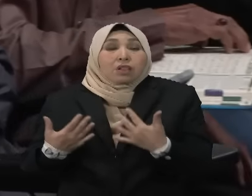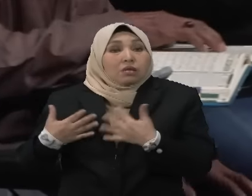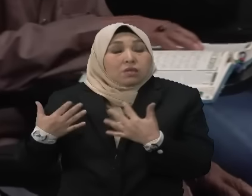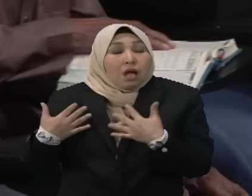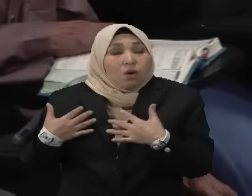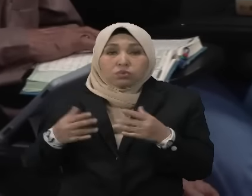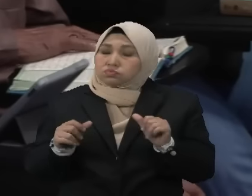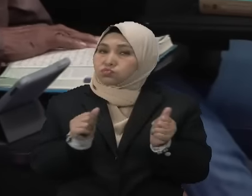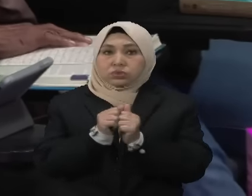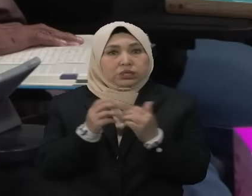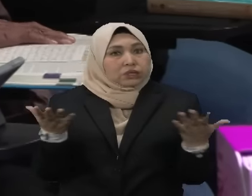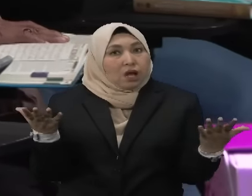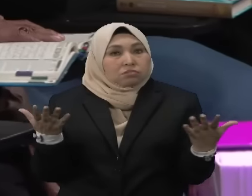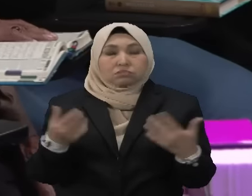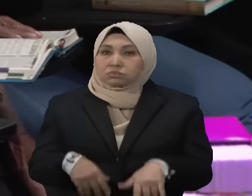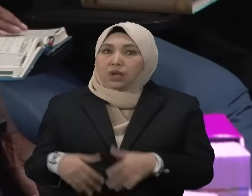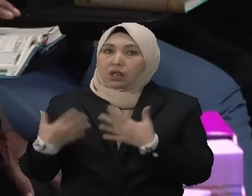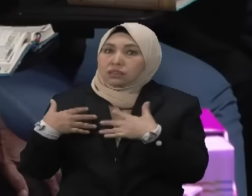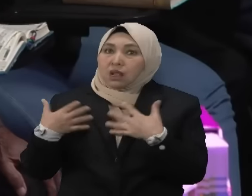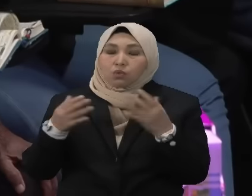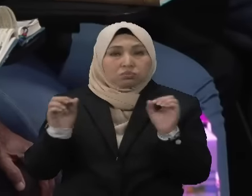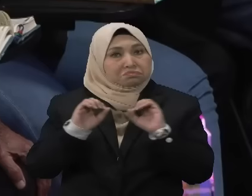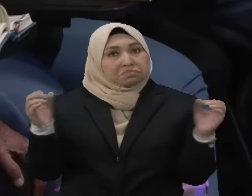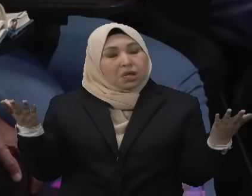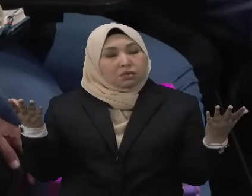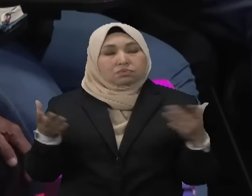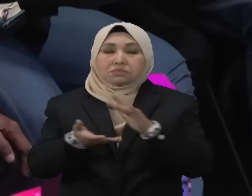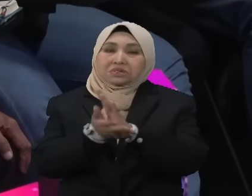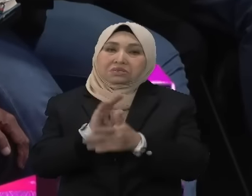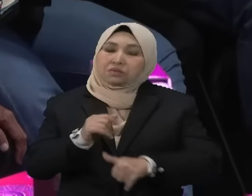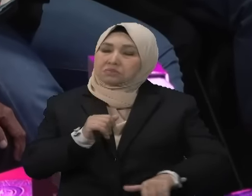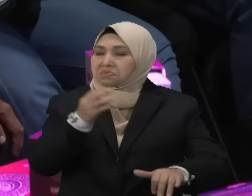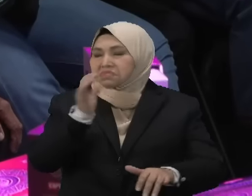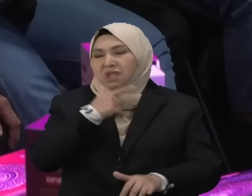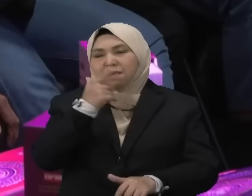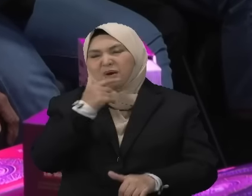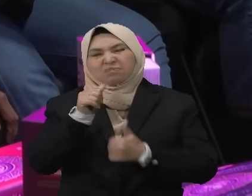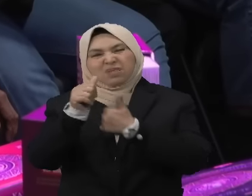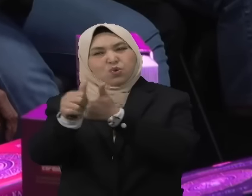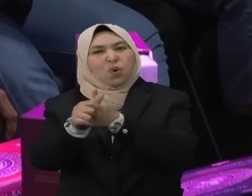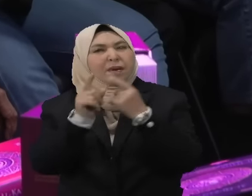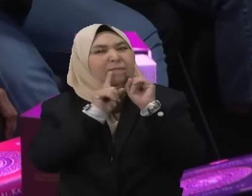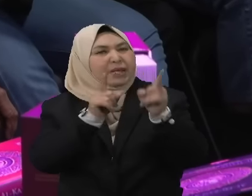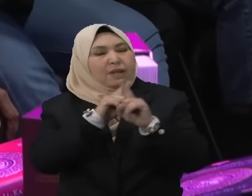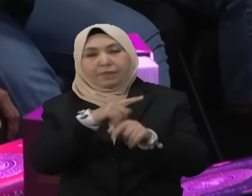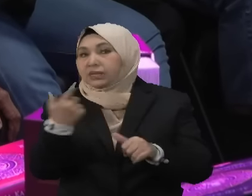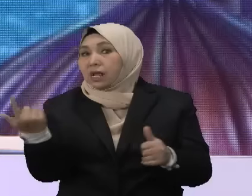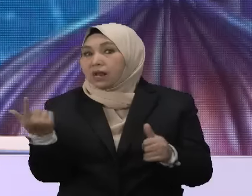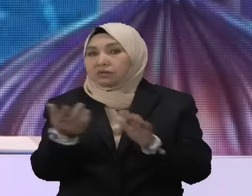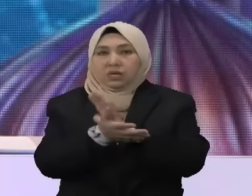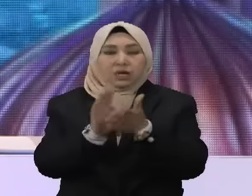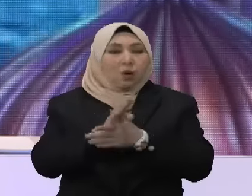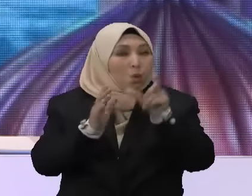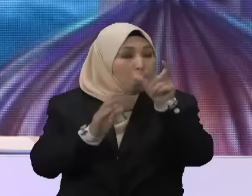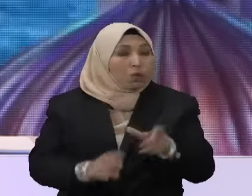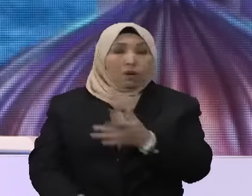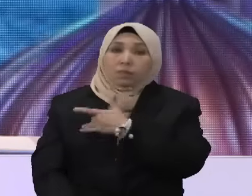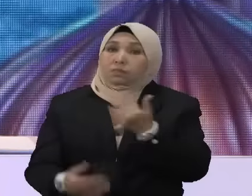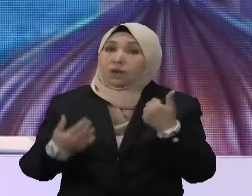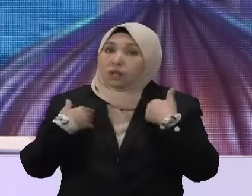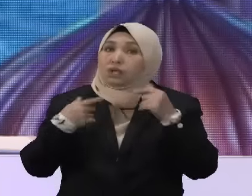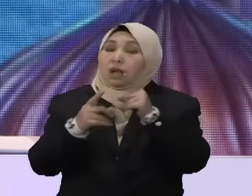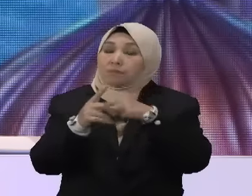tak ada perasaan takut, dia tidak akan, orang kata apa, mengikuti perintah yang lain. Yang kedua, orang beriman adalah